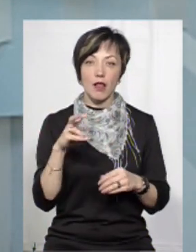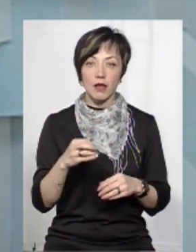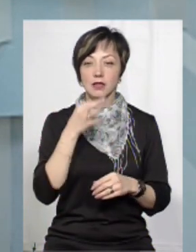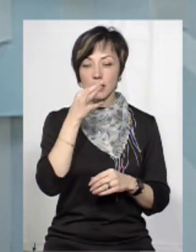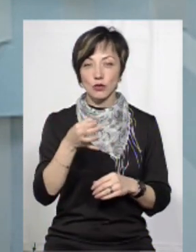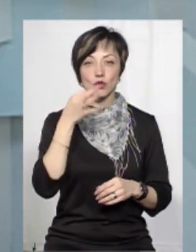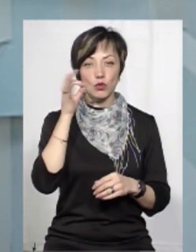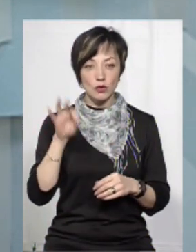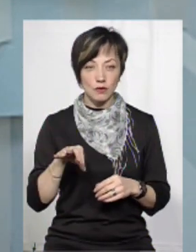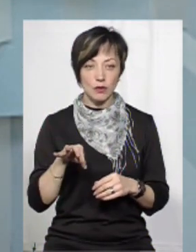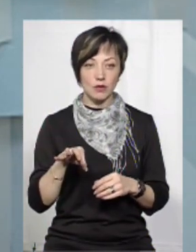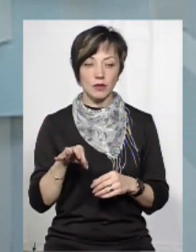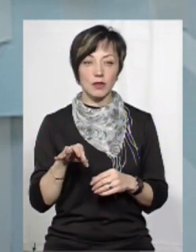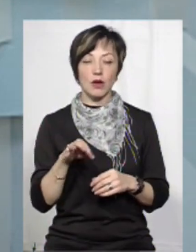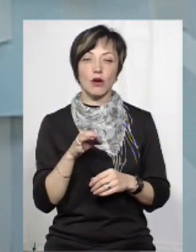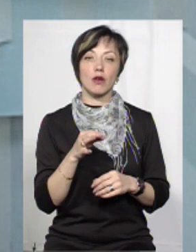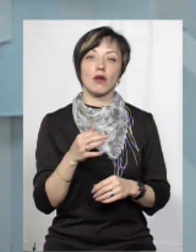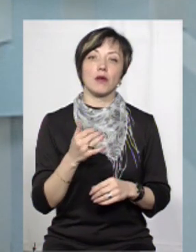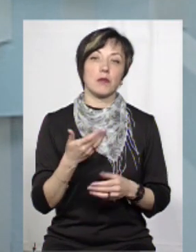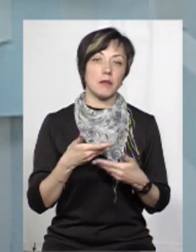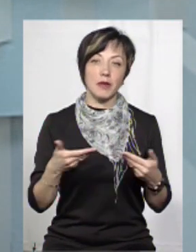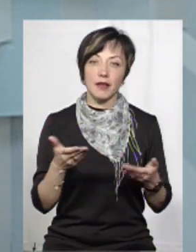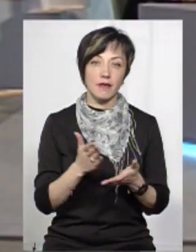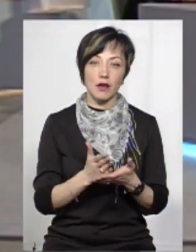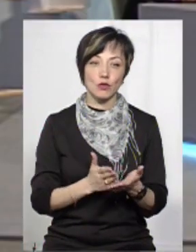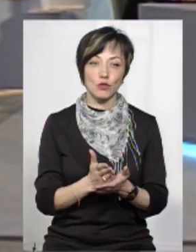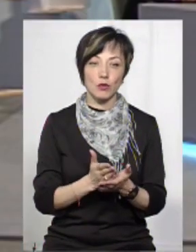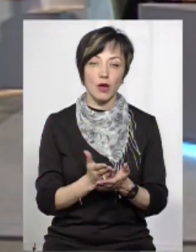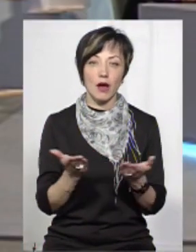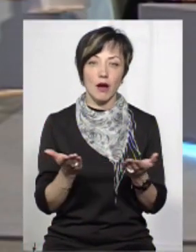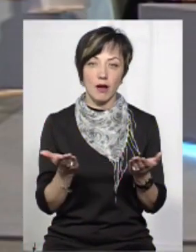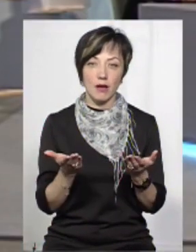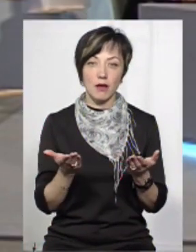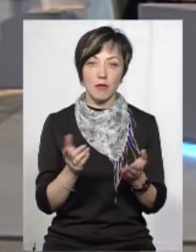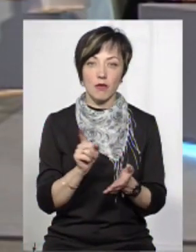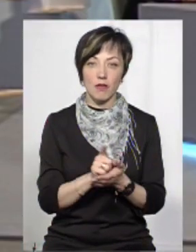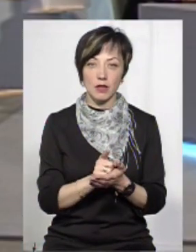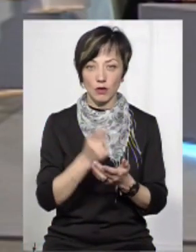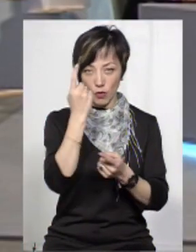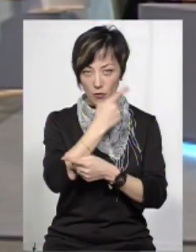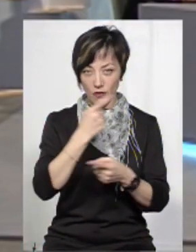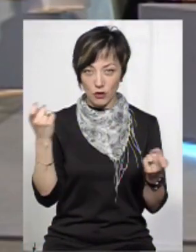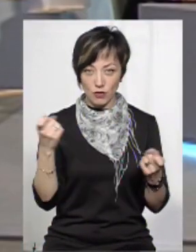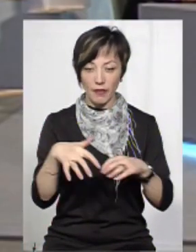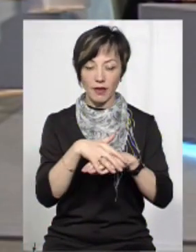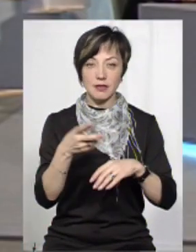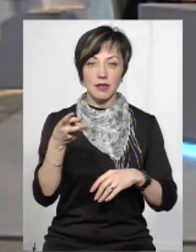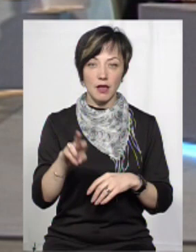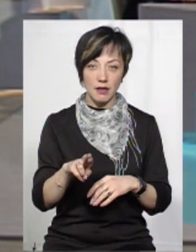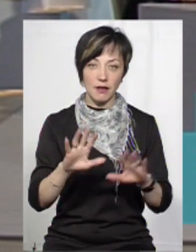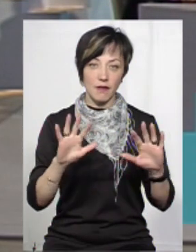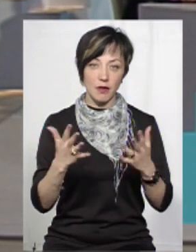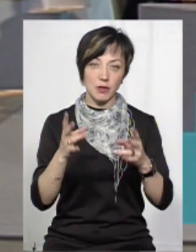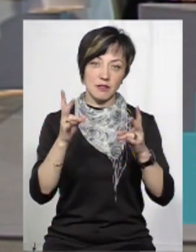скажу з досвіду, хоча ми не являємося тією службою, яка повинна оповіщувати населення